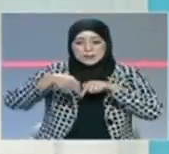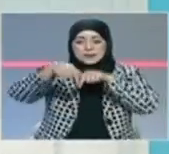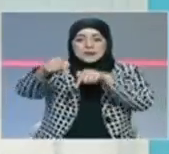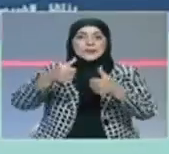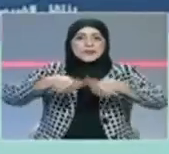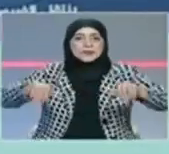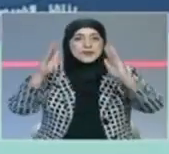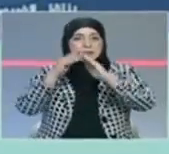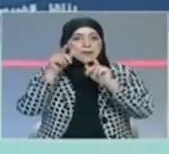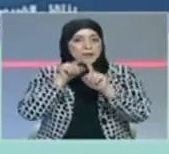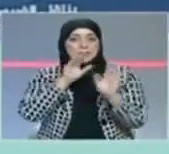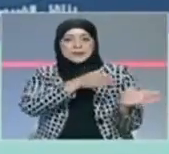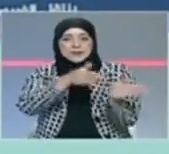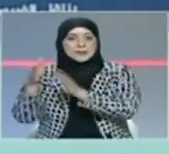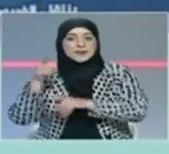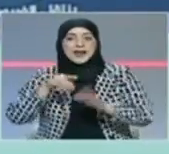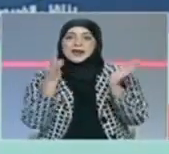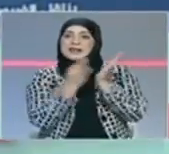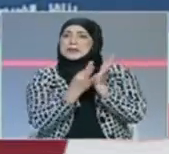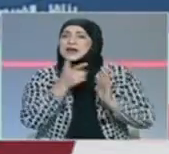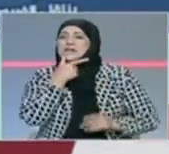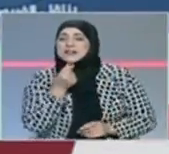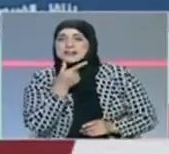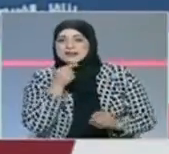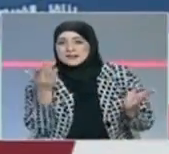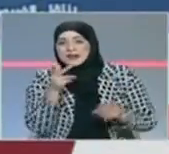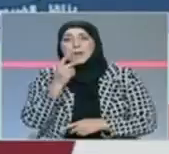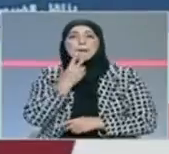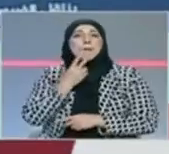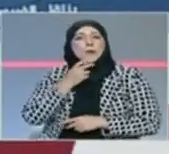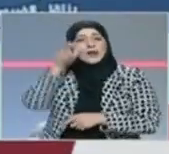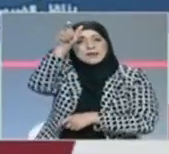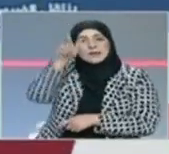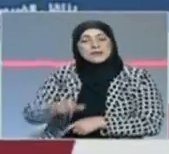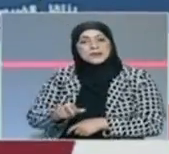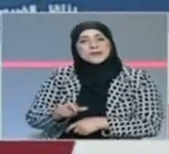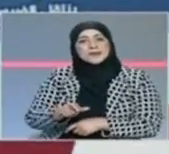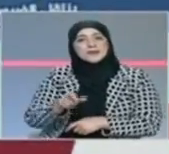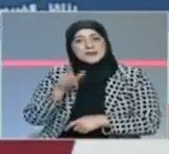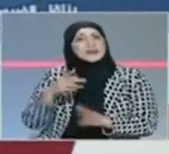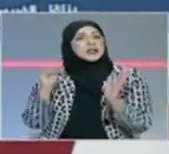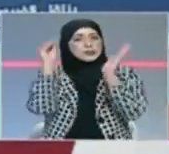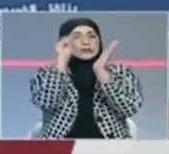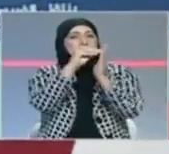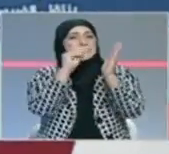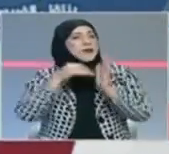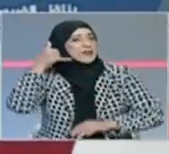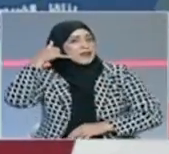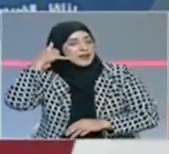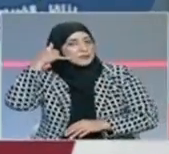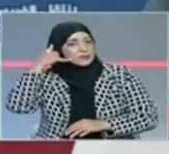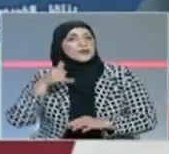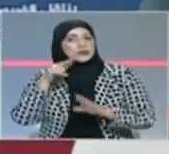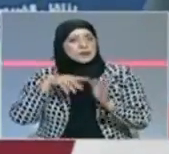الصحي الموجه. هذايا تطبيق أحمي، طريقة سهلة، المواطن أي مواطن ينزلها في تليفونه،